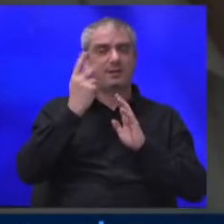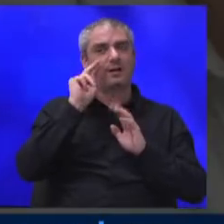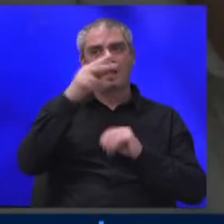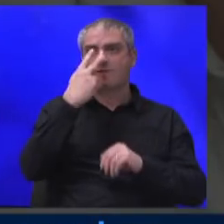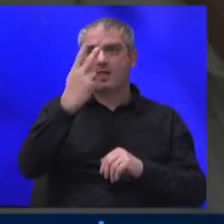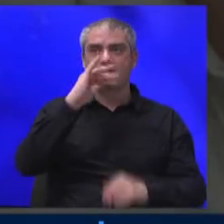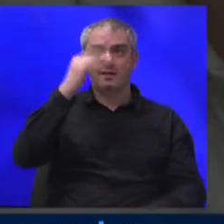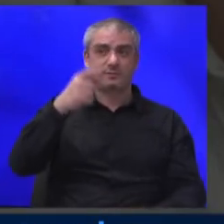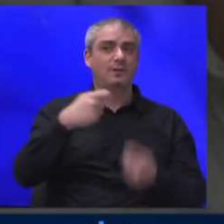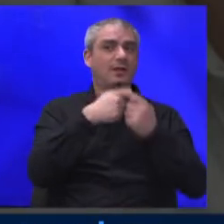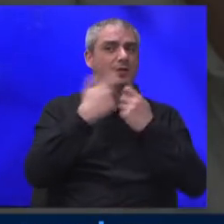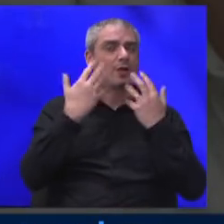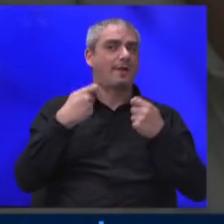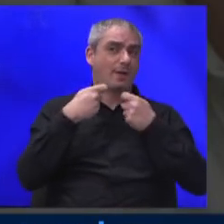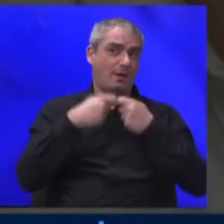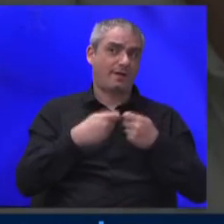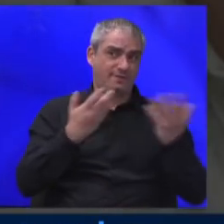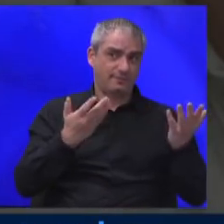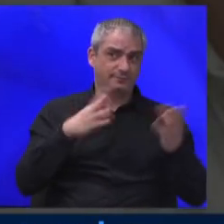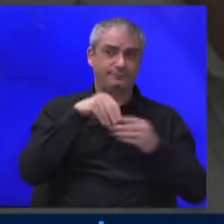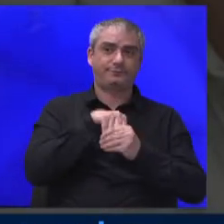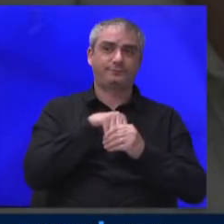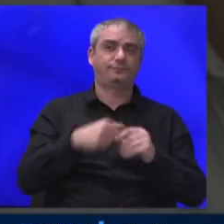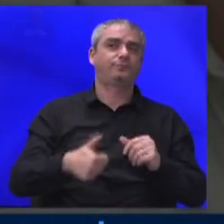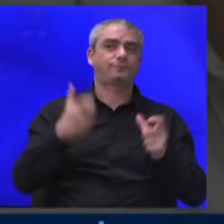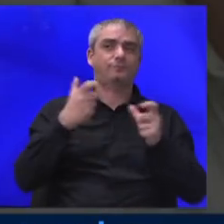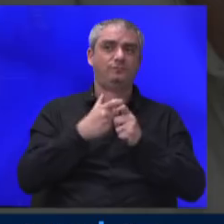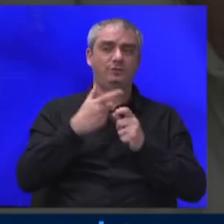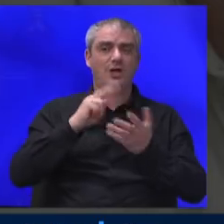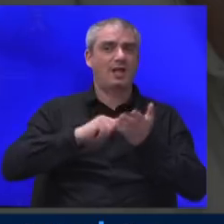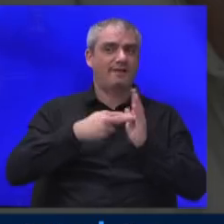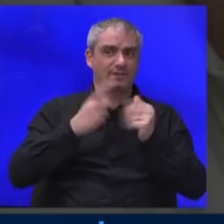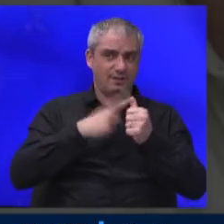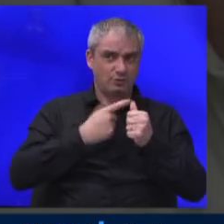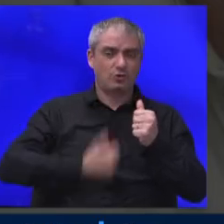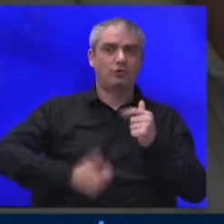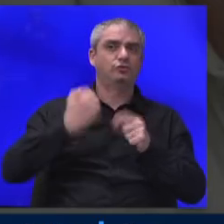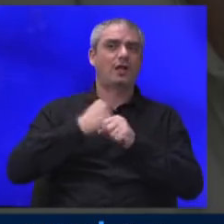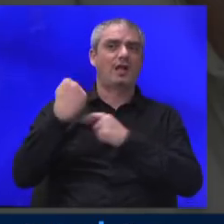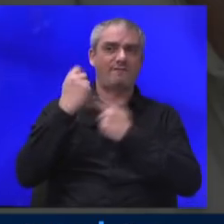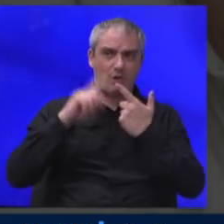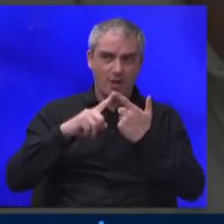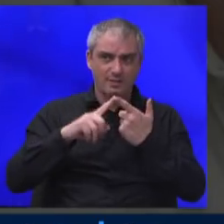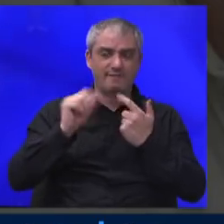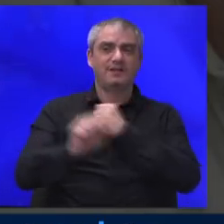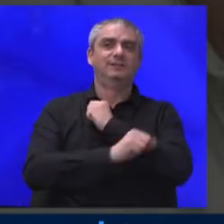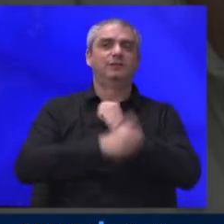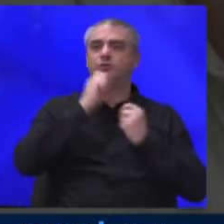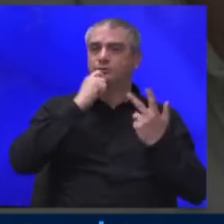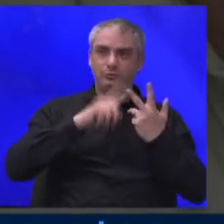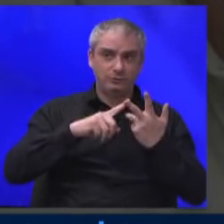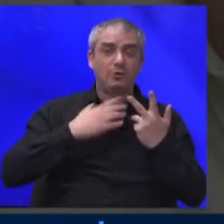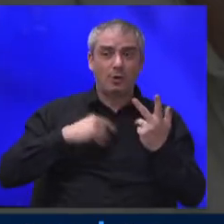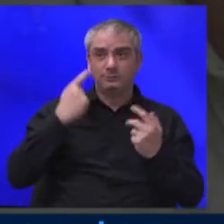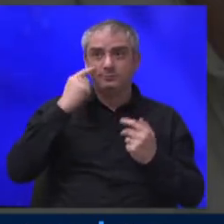בגבעות. התארגנו מספר חברים, ביניהם ראש הגת וראש אקה וסגן ראש המוסד,